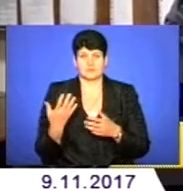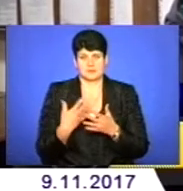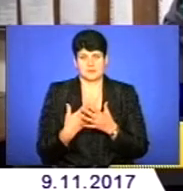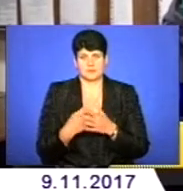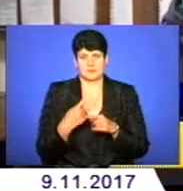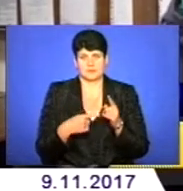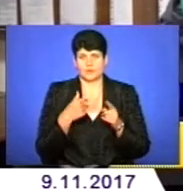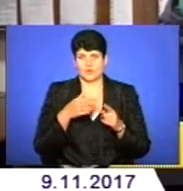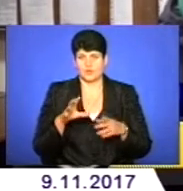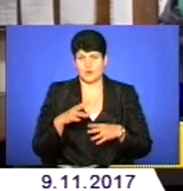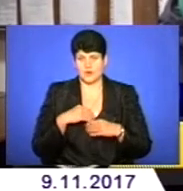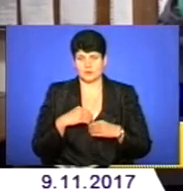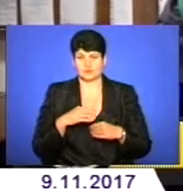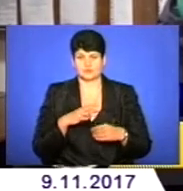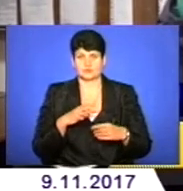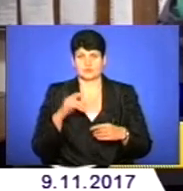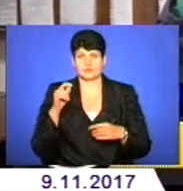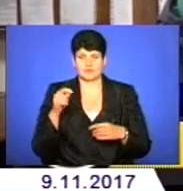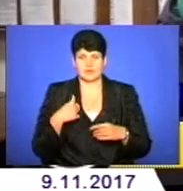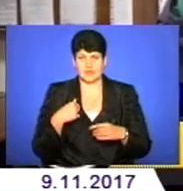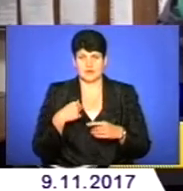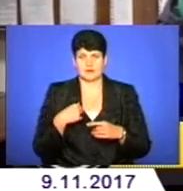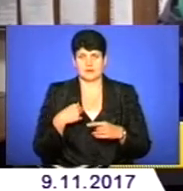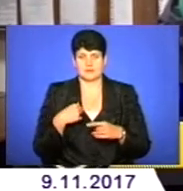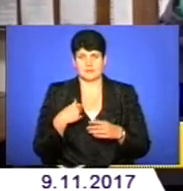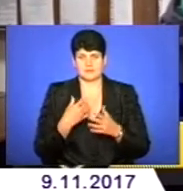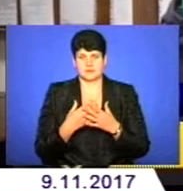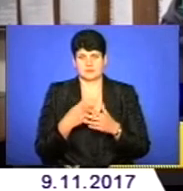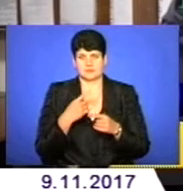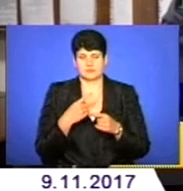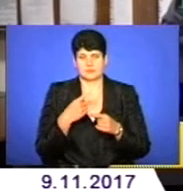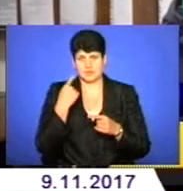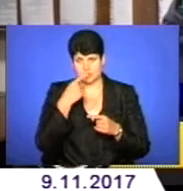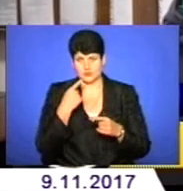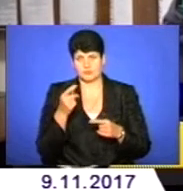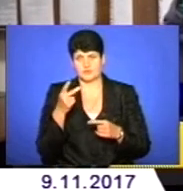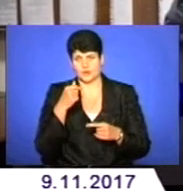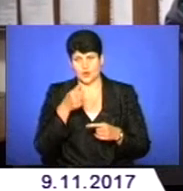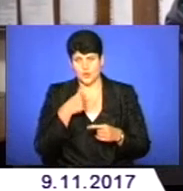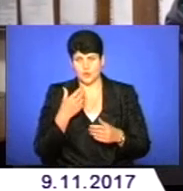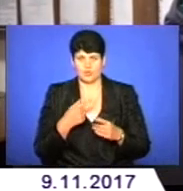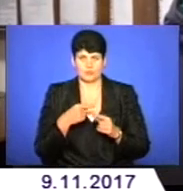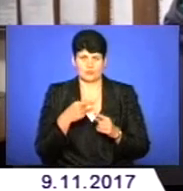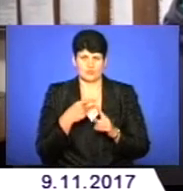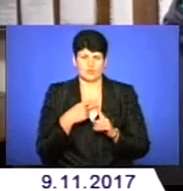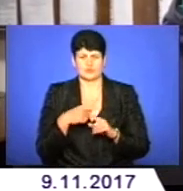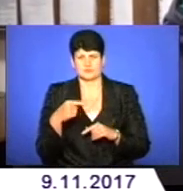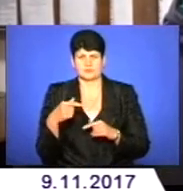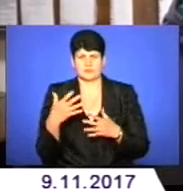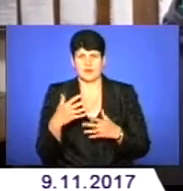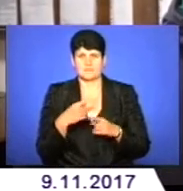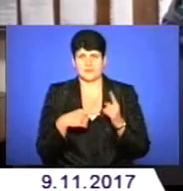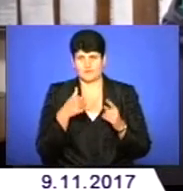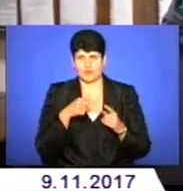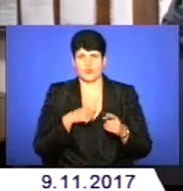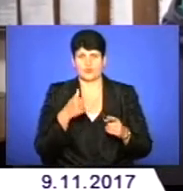півроку. Я сам річно півтора року, десь приблизительно там плюс-мінус. Так, то півроку ми